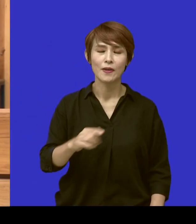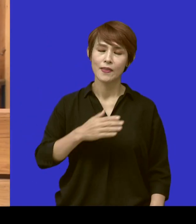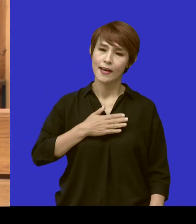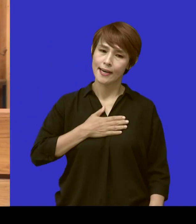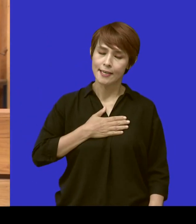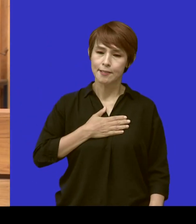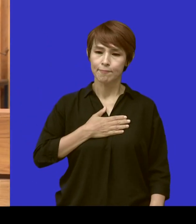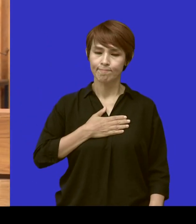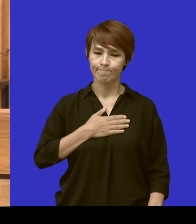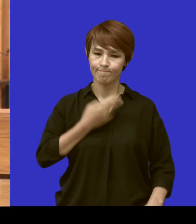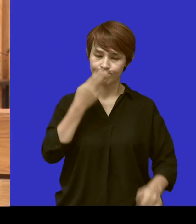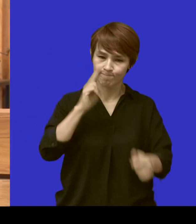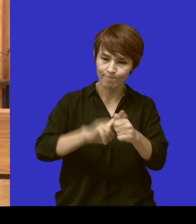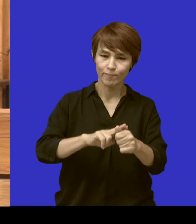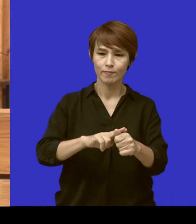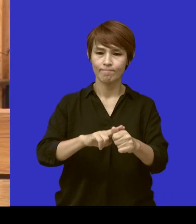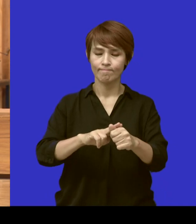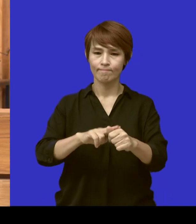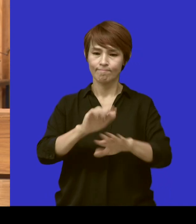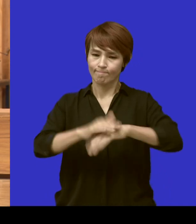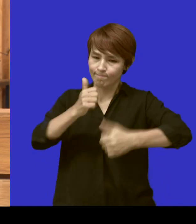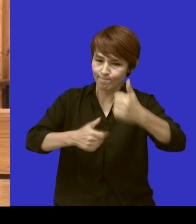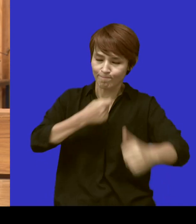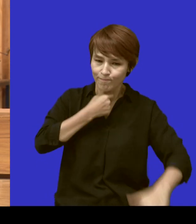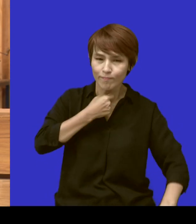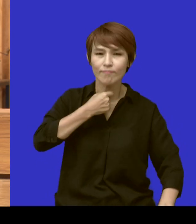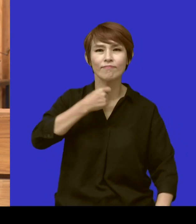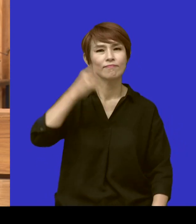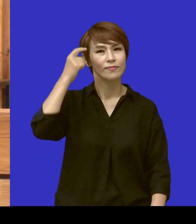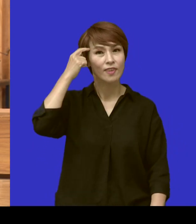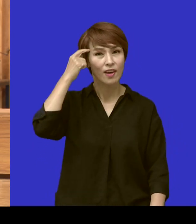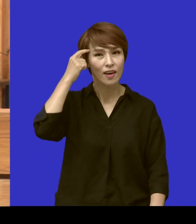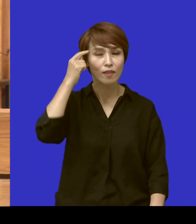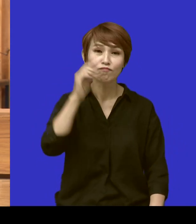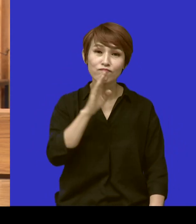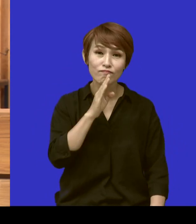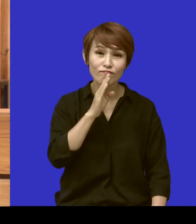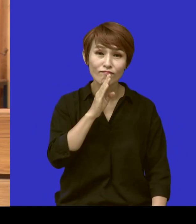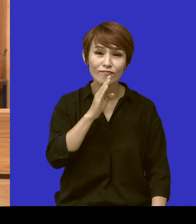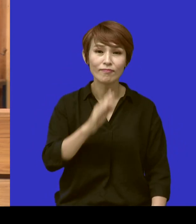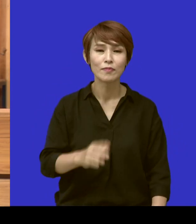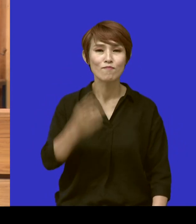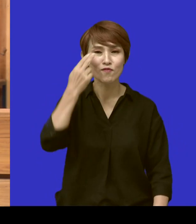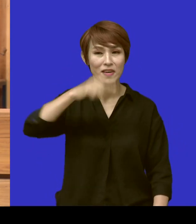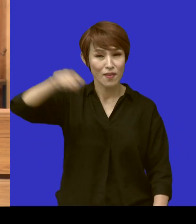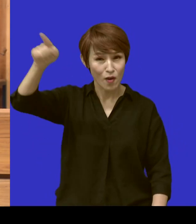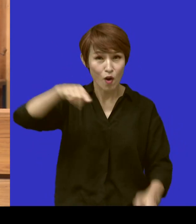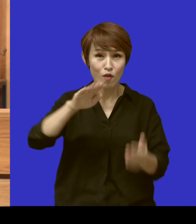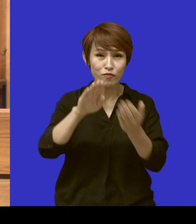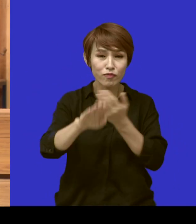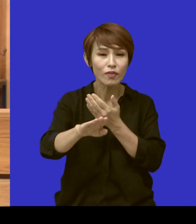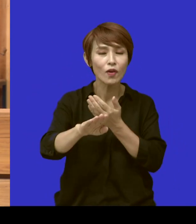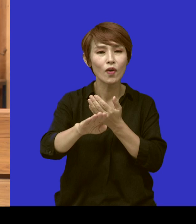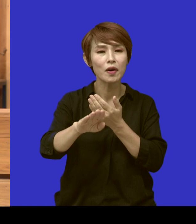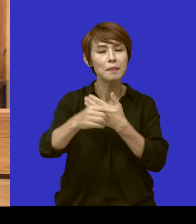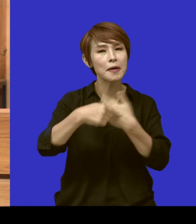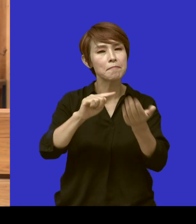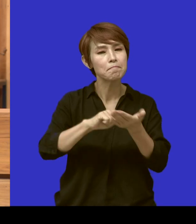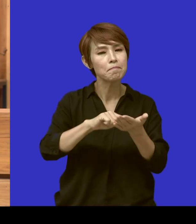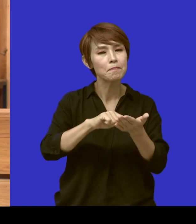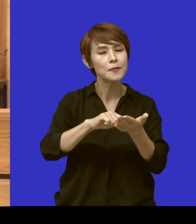좀 무언가에 도전하고 싶다. 뭐 아니면 어떻게 무언가를 해보고 싶다라는 생각이 드는데 미국을 다녀오신 후에 내